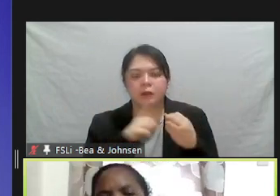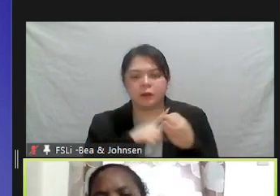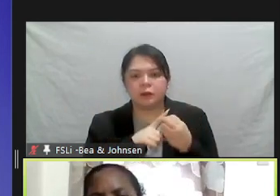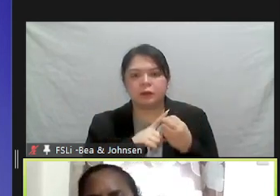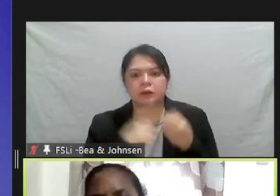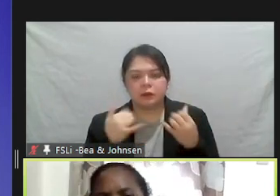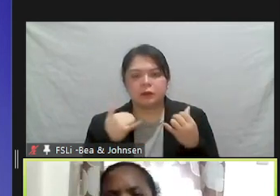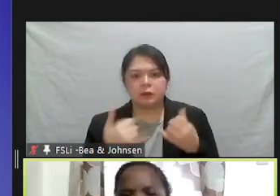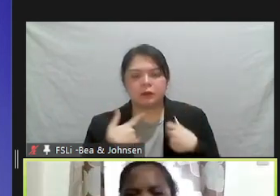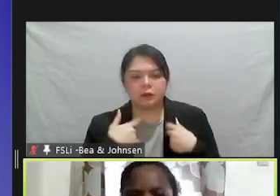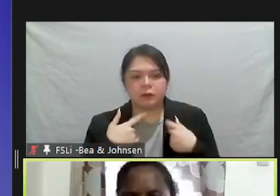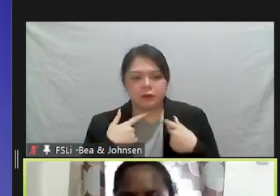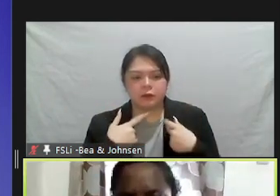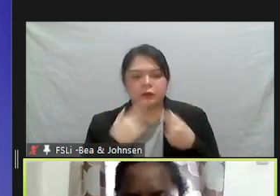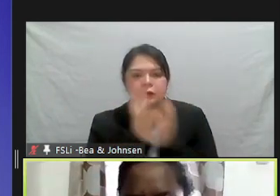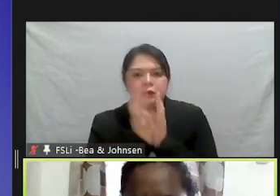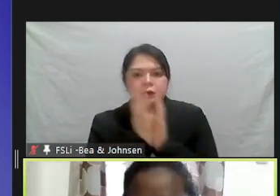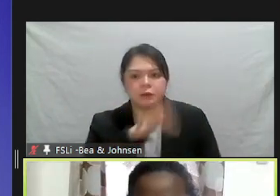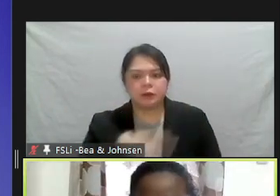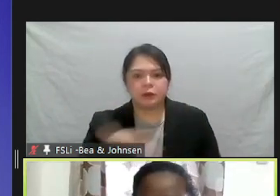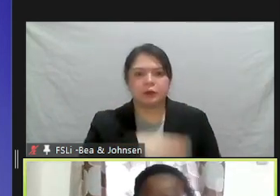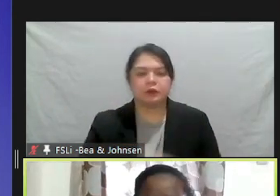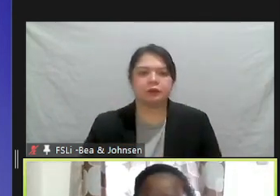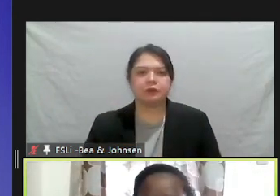katutubo sa aming community.